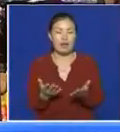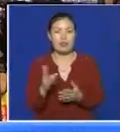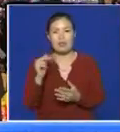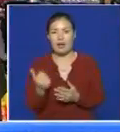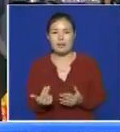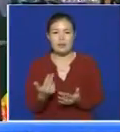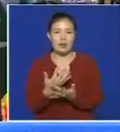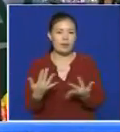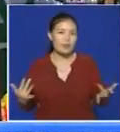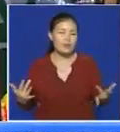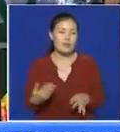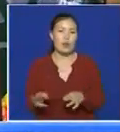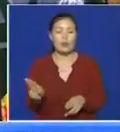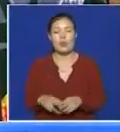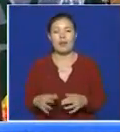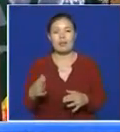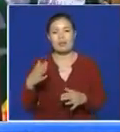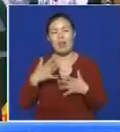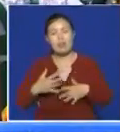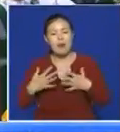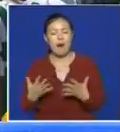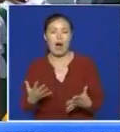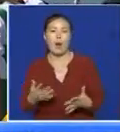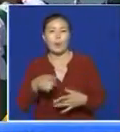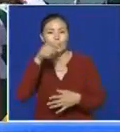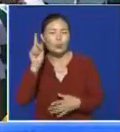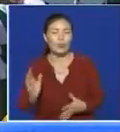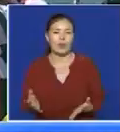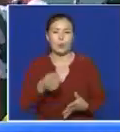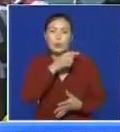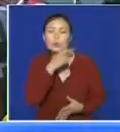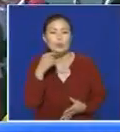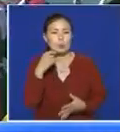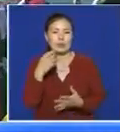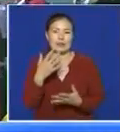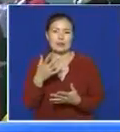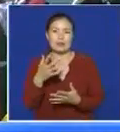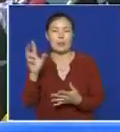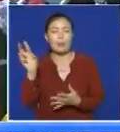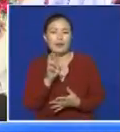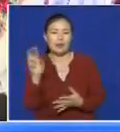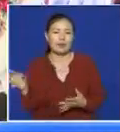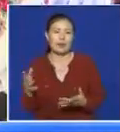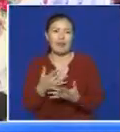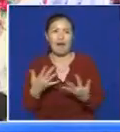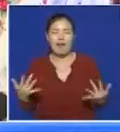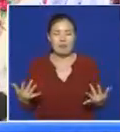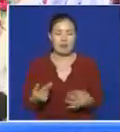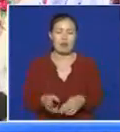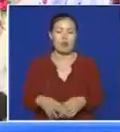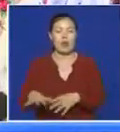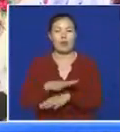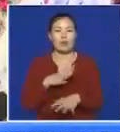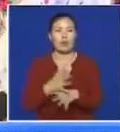болсын, қандай діні болсын, біз бір үйдің баласындай өмір сүреміз. Шарада Алан